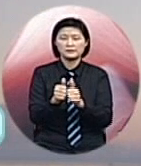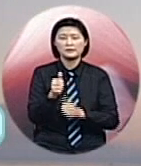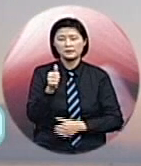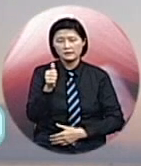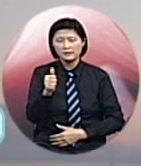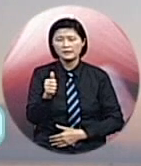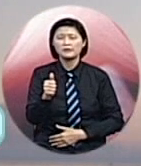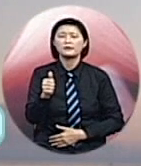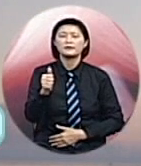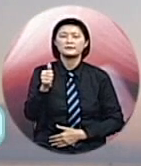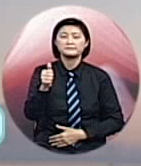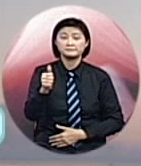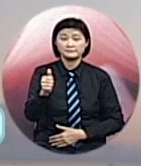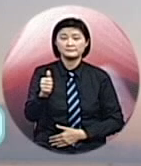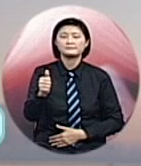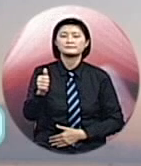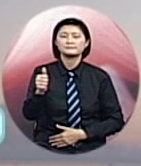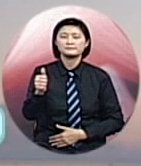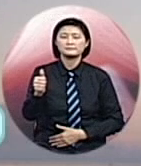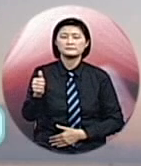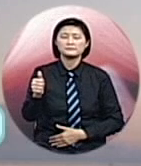사나이가